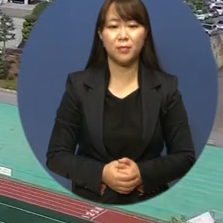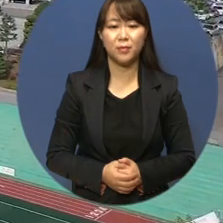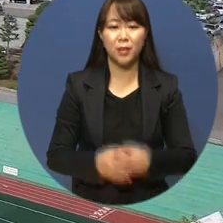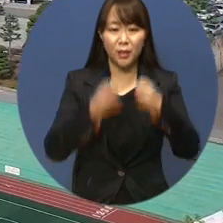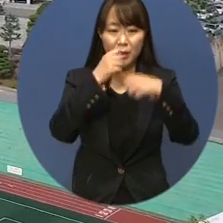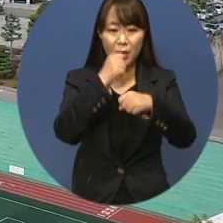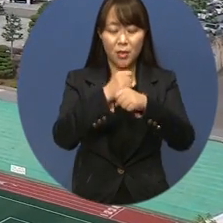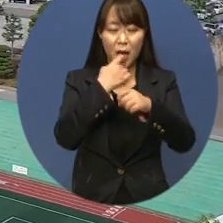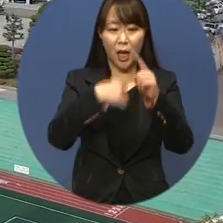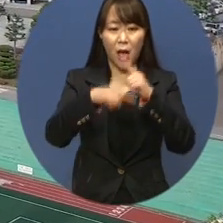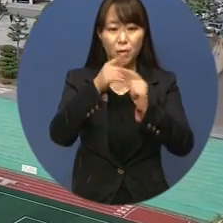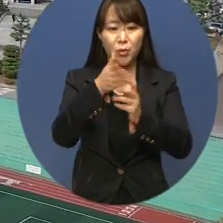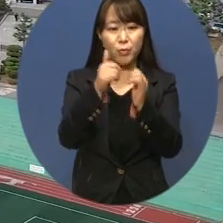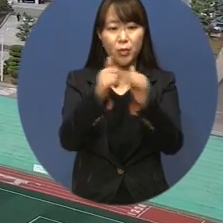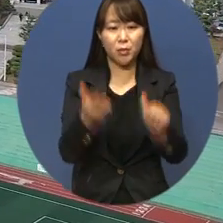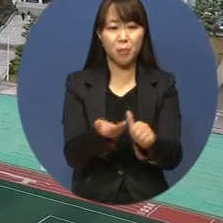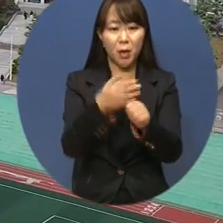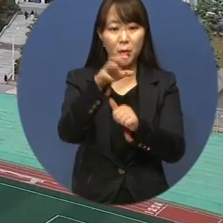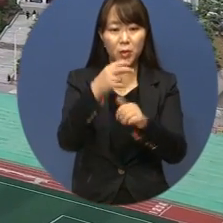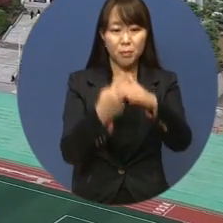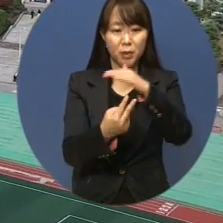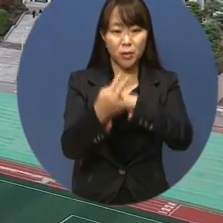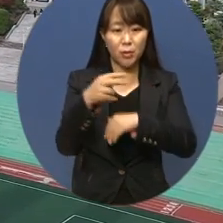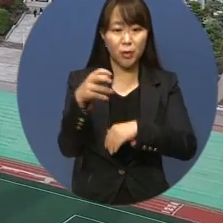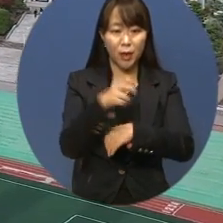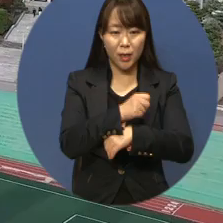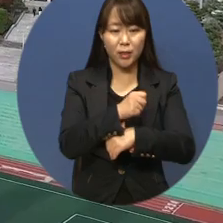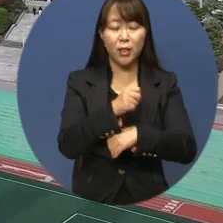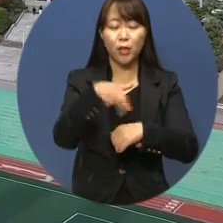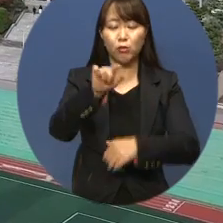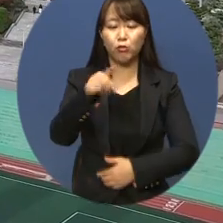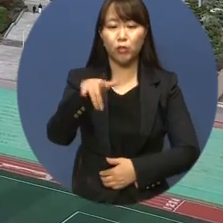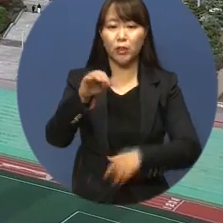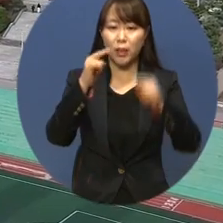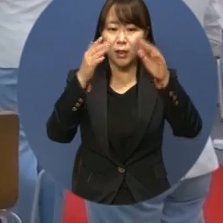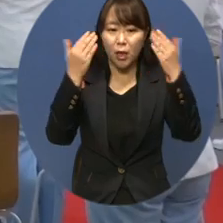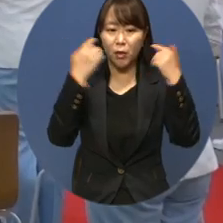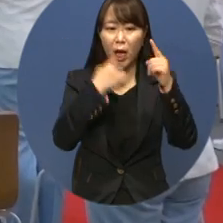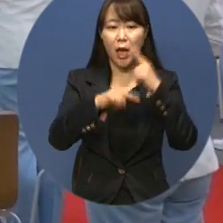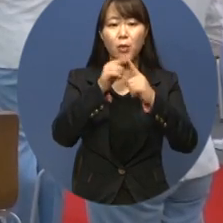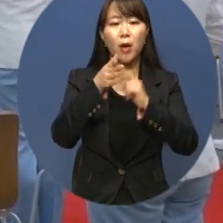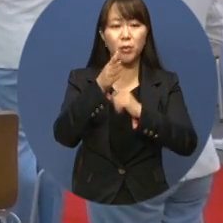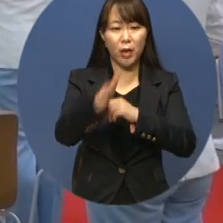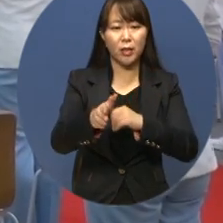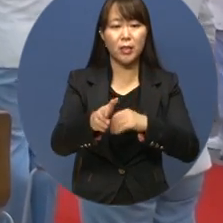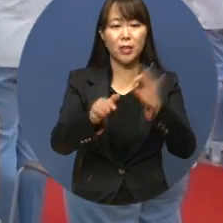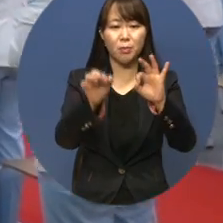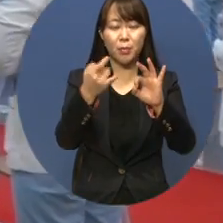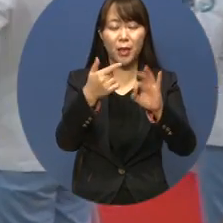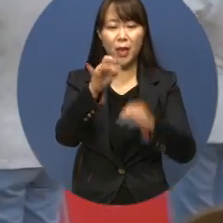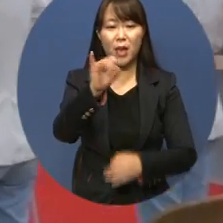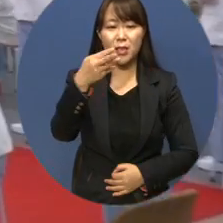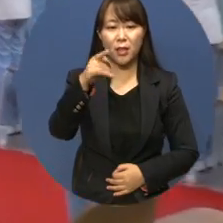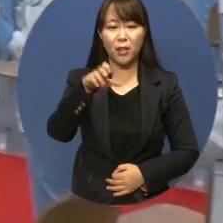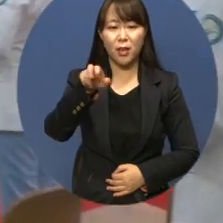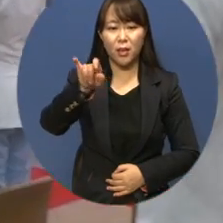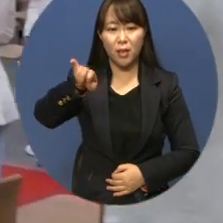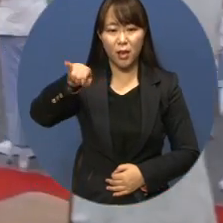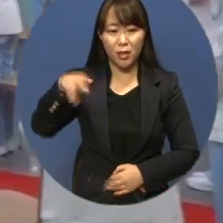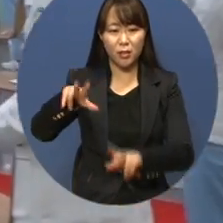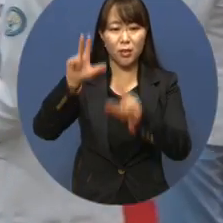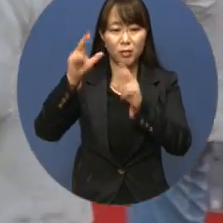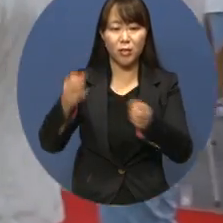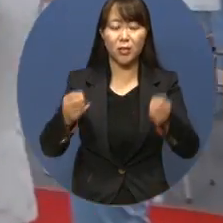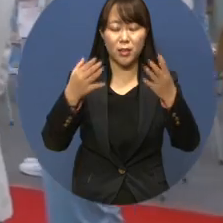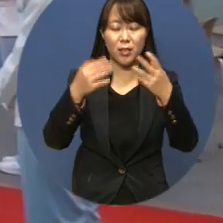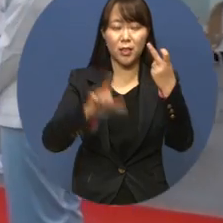창조적 간호 전문인을 양성하는 것을 비전으로 세우고 있는 군장대학교 간호학과는 제10회 나이팅게일 선서식을